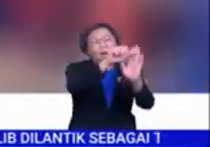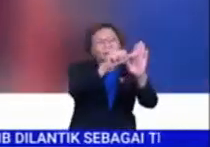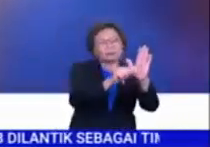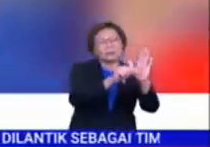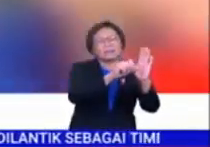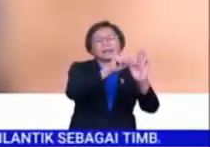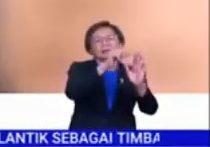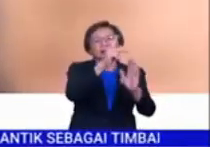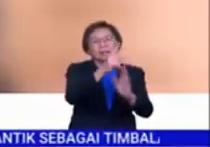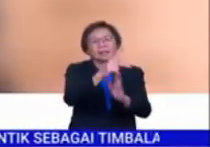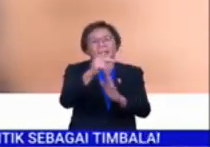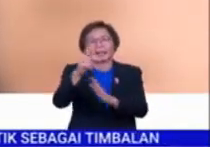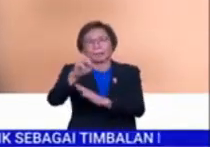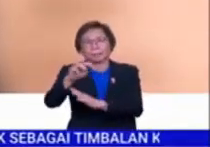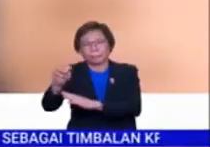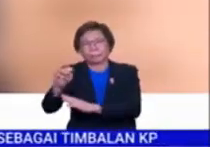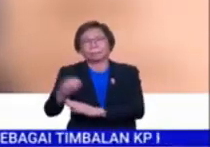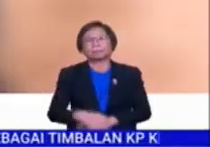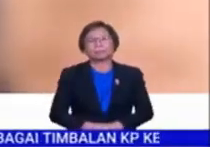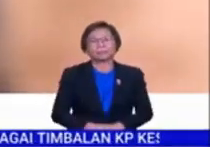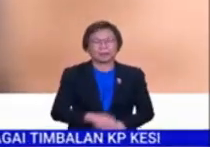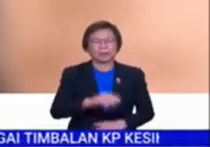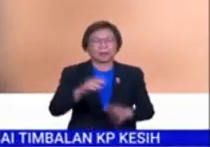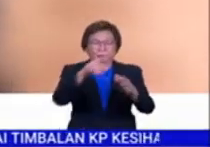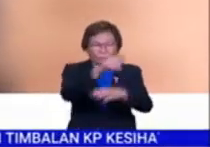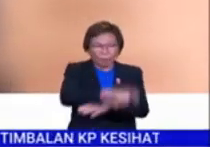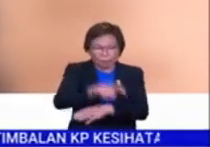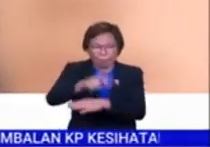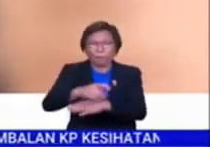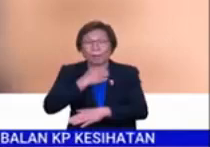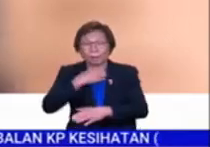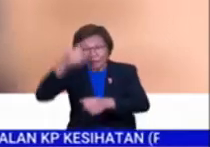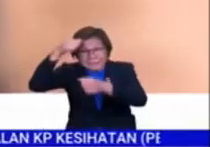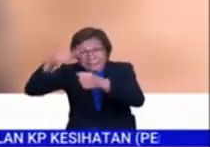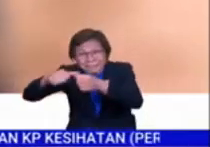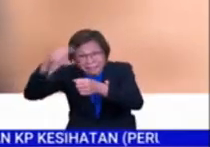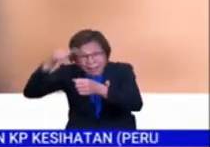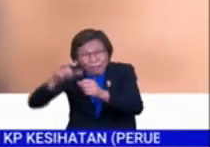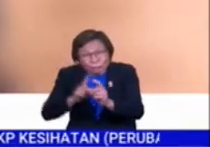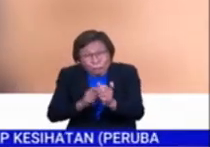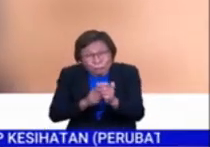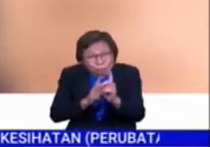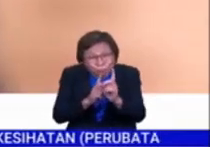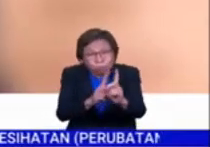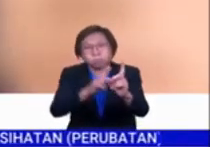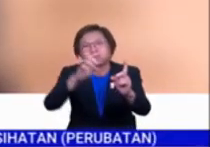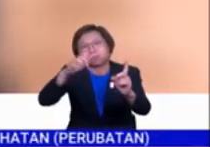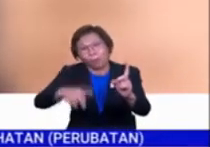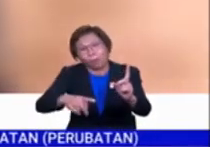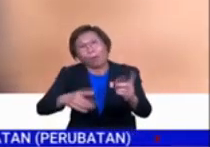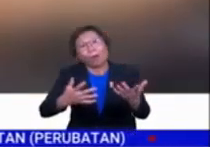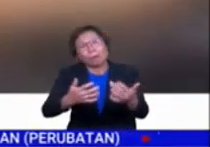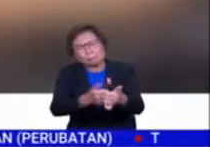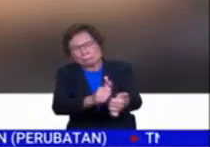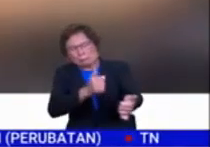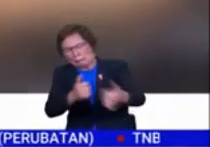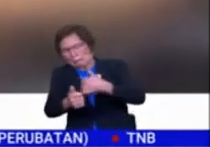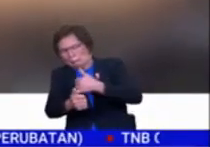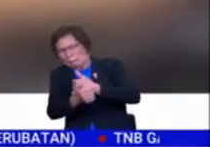Multimedia 1998. Penduduk Perak diingatkan agar terus mematuhi SOP ditetapkan bagi mengelak